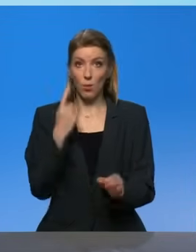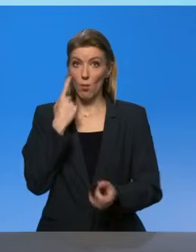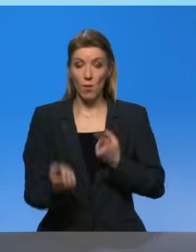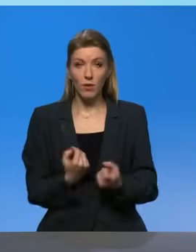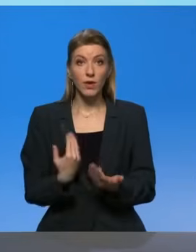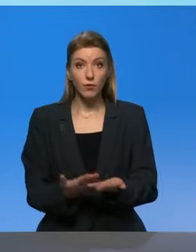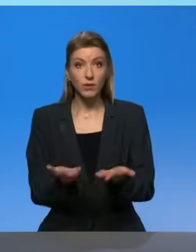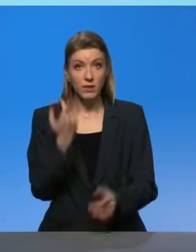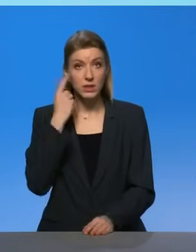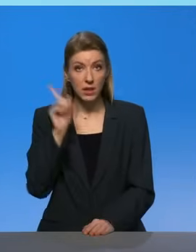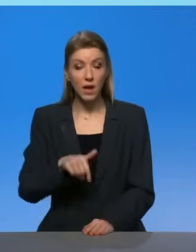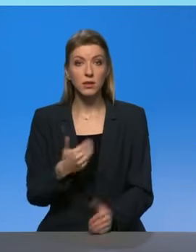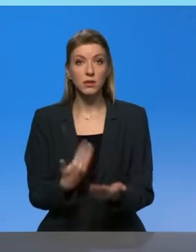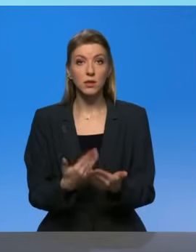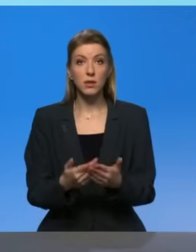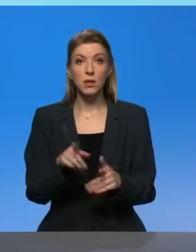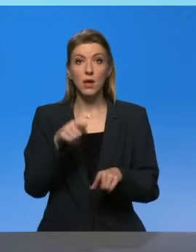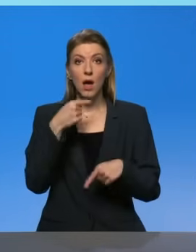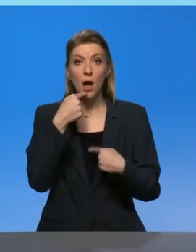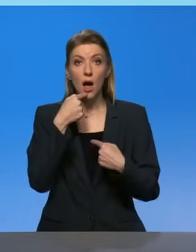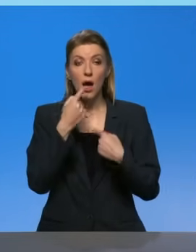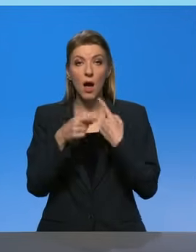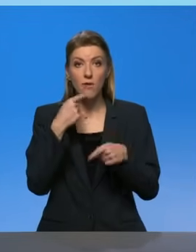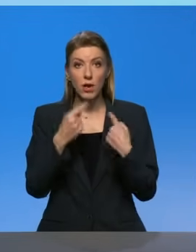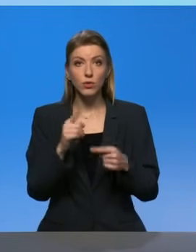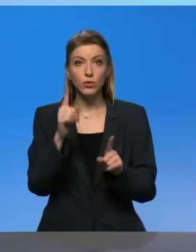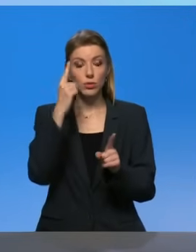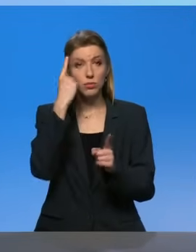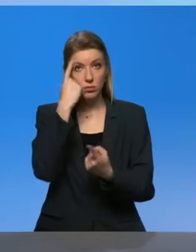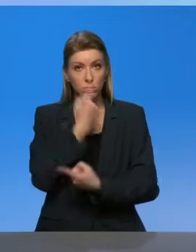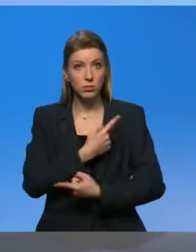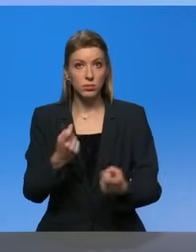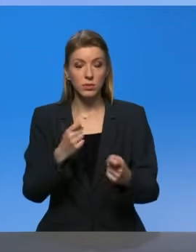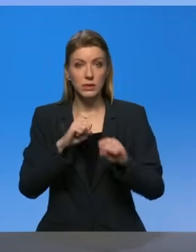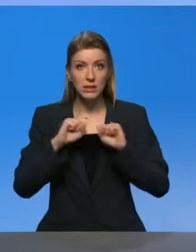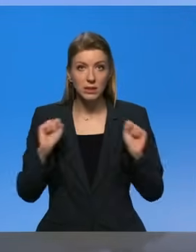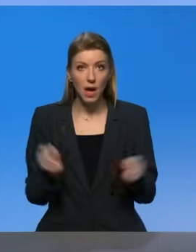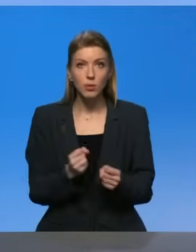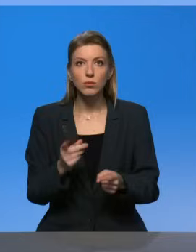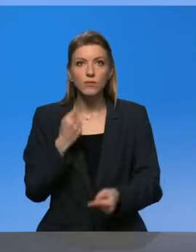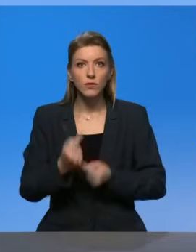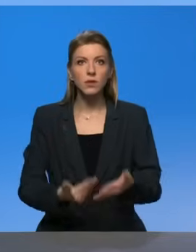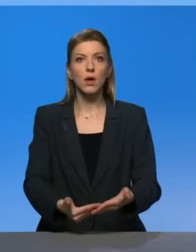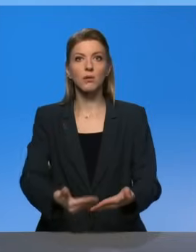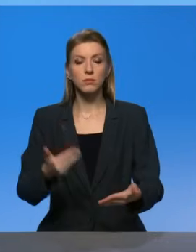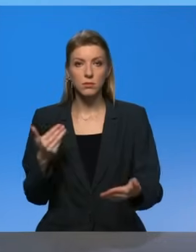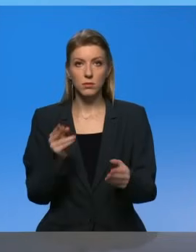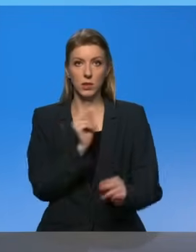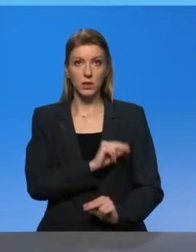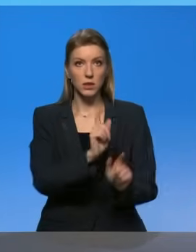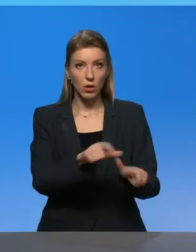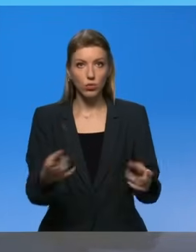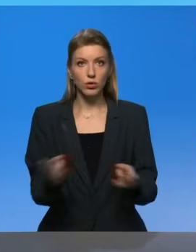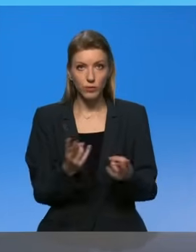передают заморозки. Задымление делали всегда. Сотрудников-то нужно было на работу-то выводить.